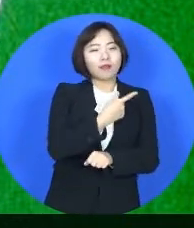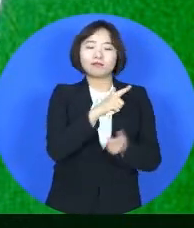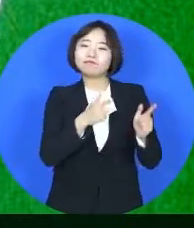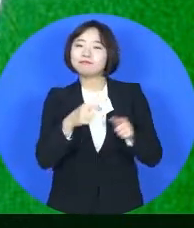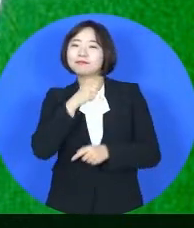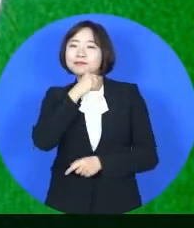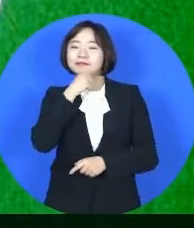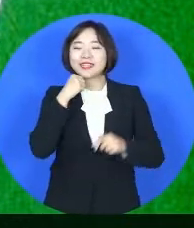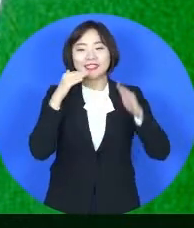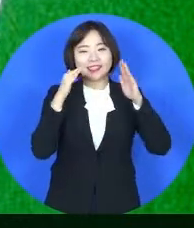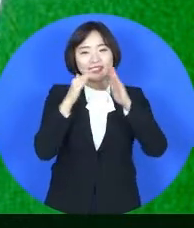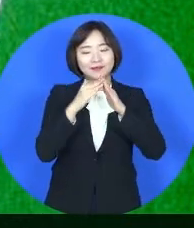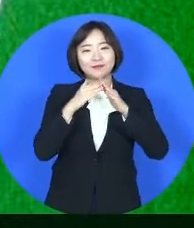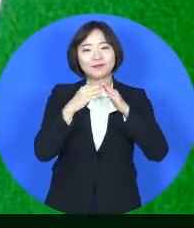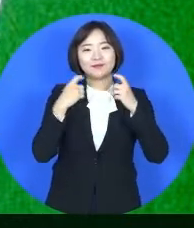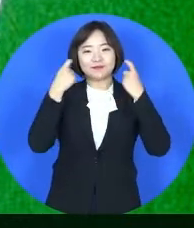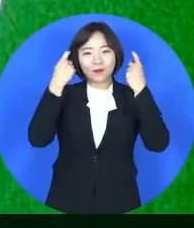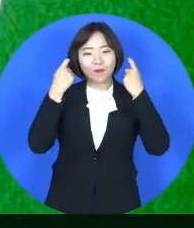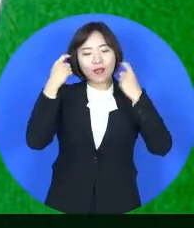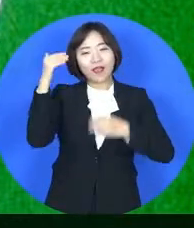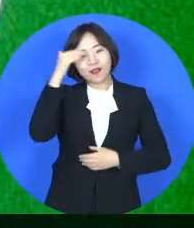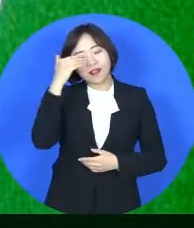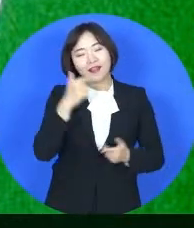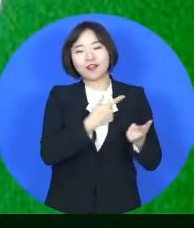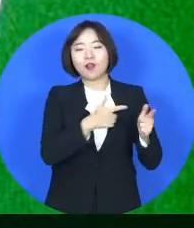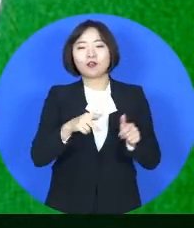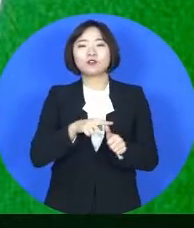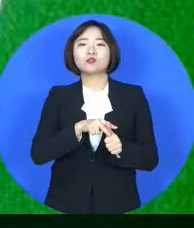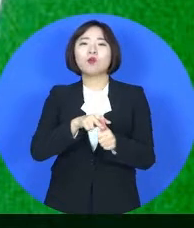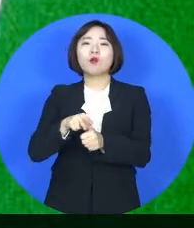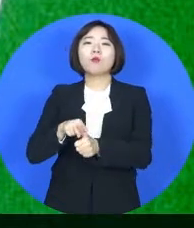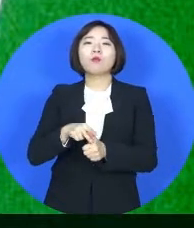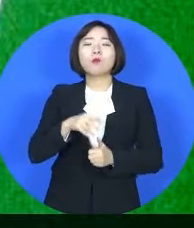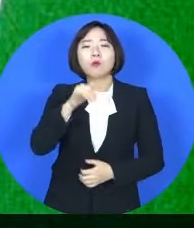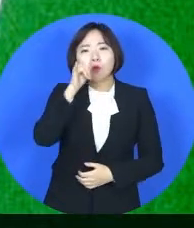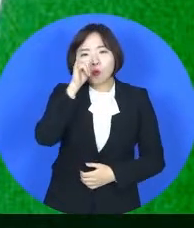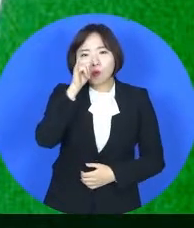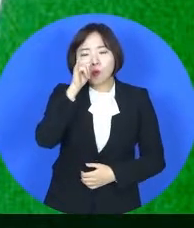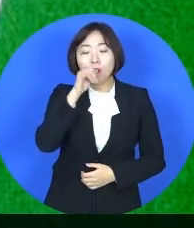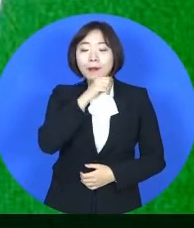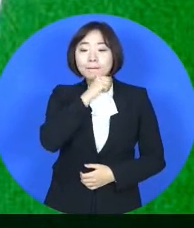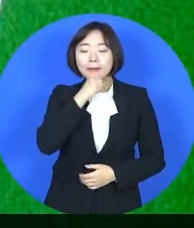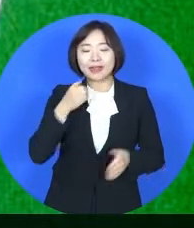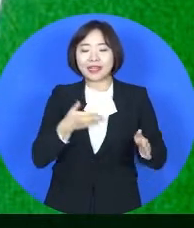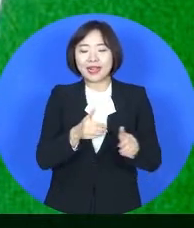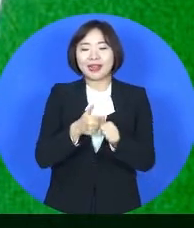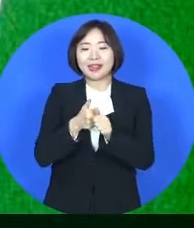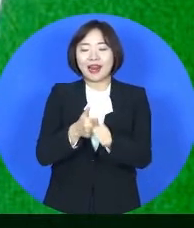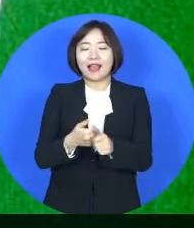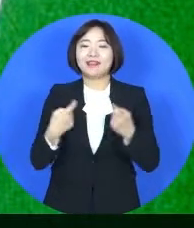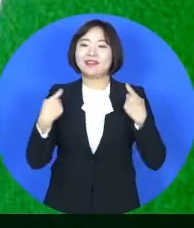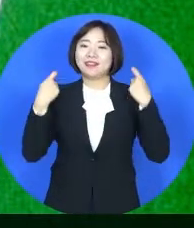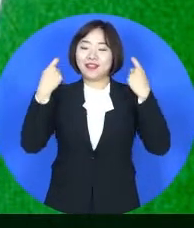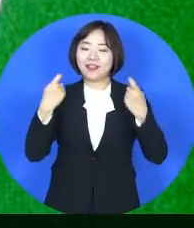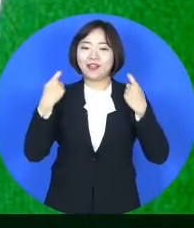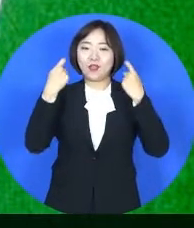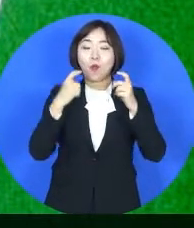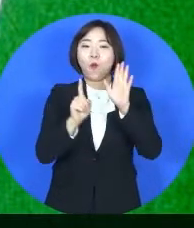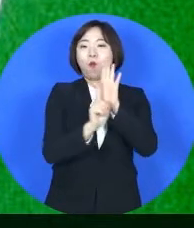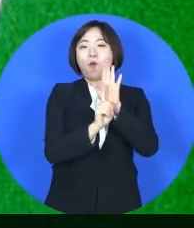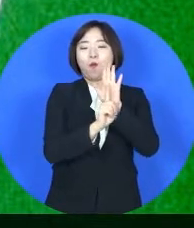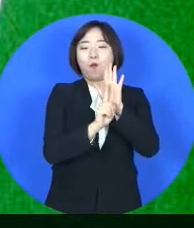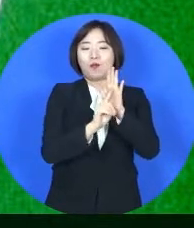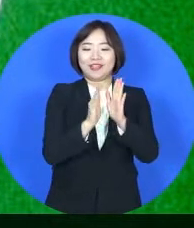맛집과 관광 명소, 안내지도 등 유익한 정보가 담겨있는 맛길 따라 떠나는 천안여행 홍보책자가